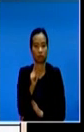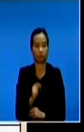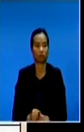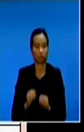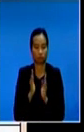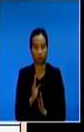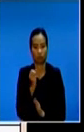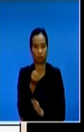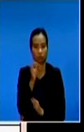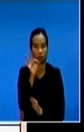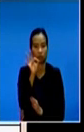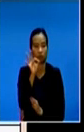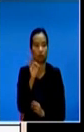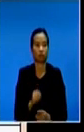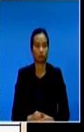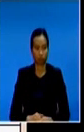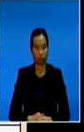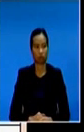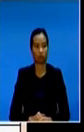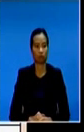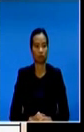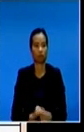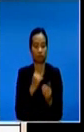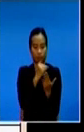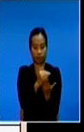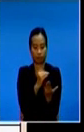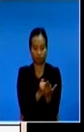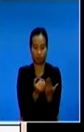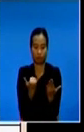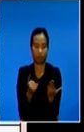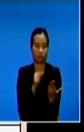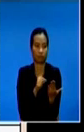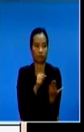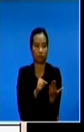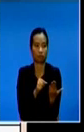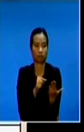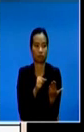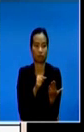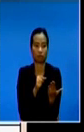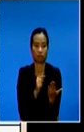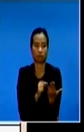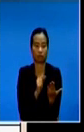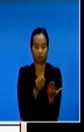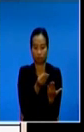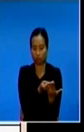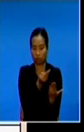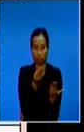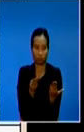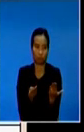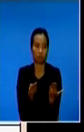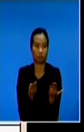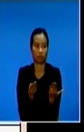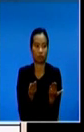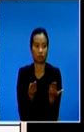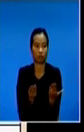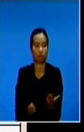และคนที่19จากบัญชีนี้เราจะนำไปสู่บัญชี